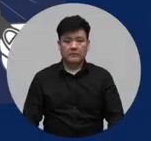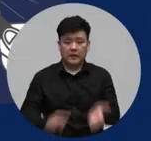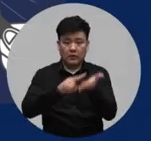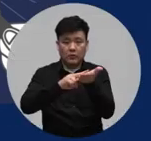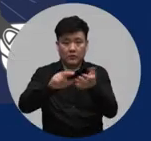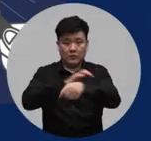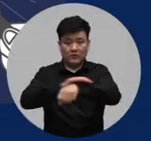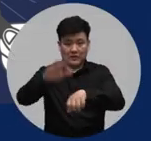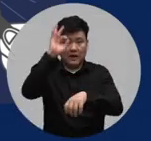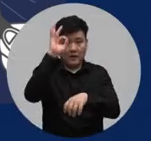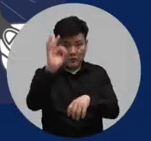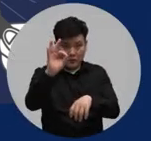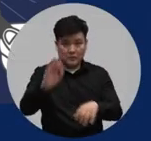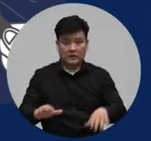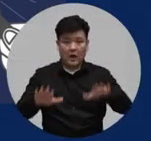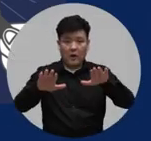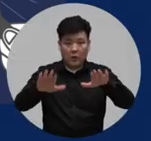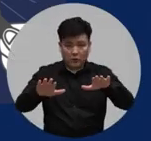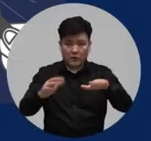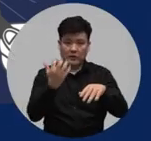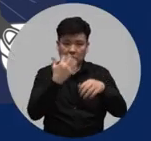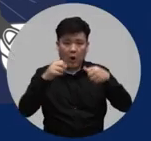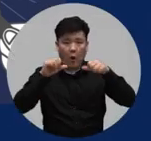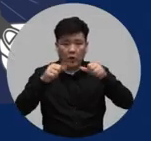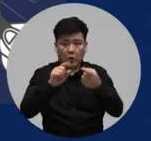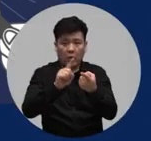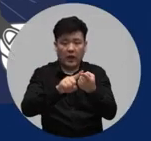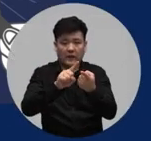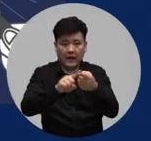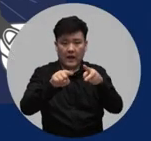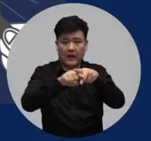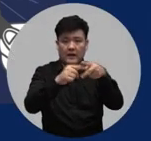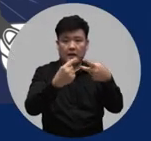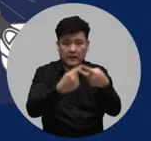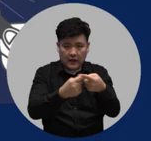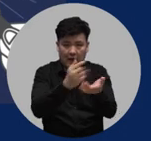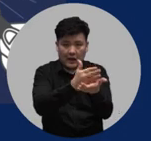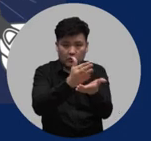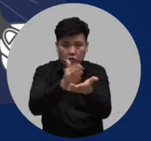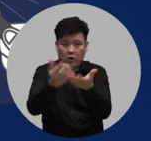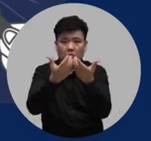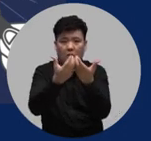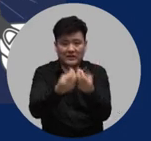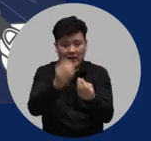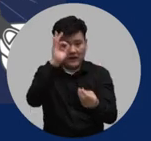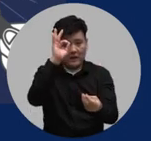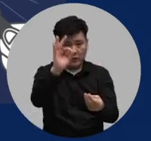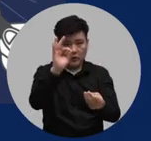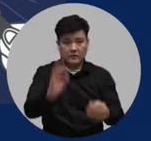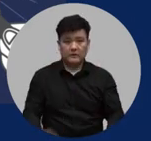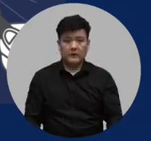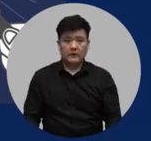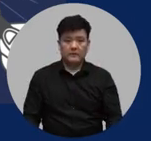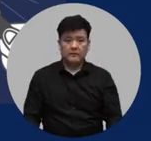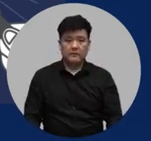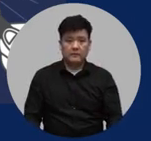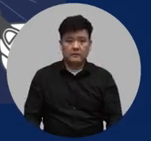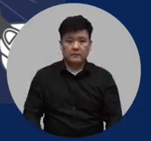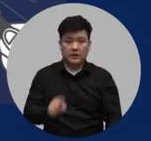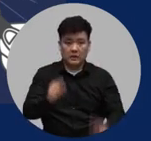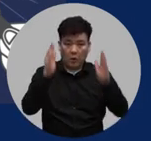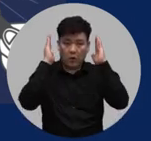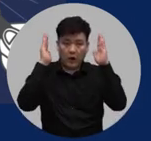웹툰은 잘 보셨나요? 오늘은 성희롱에 대한 이해와 유형별 사례를 살펴보도록 하겠습니다.